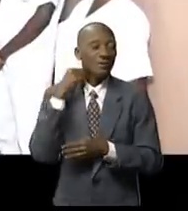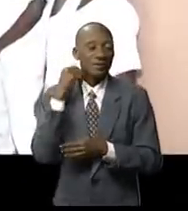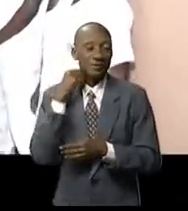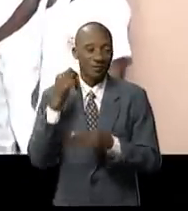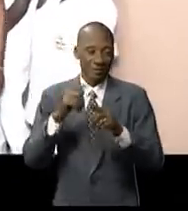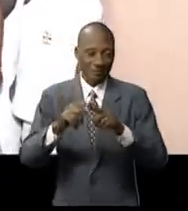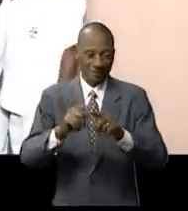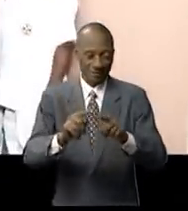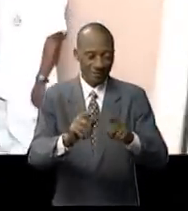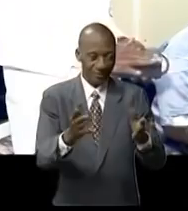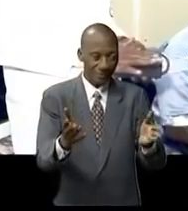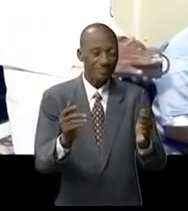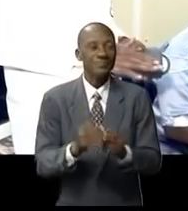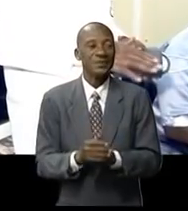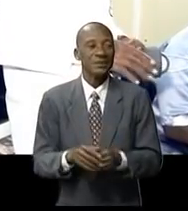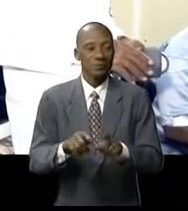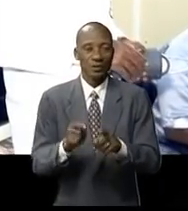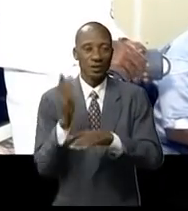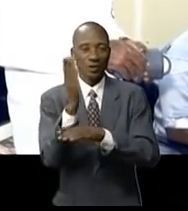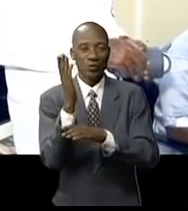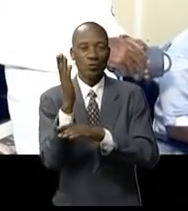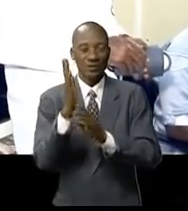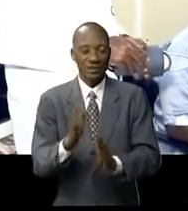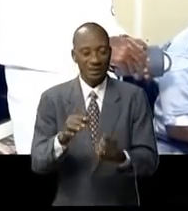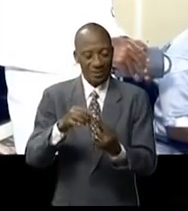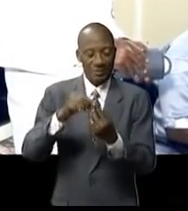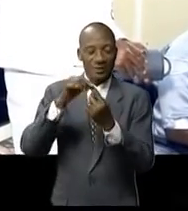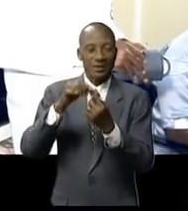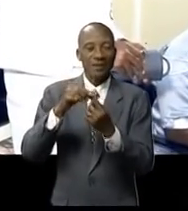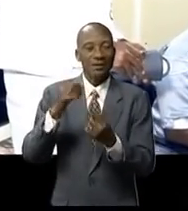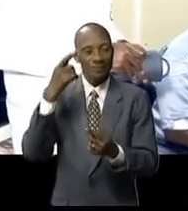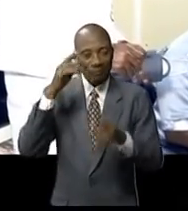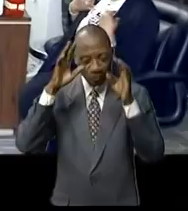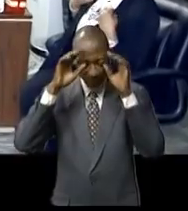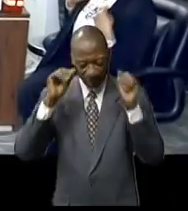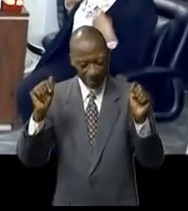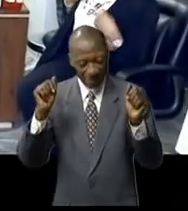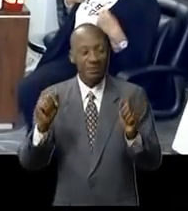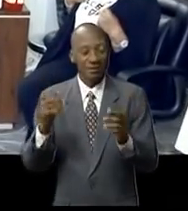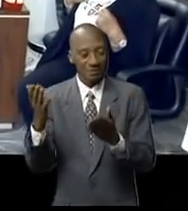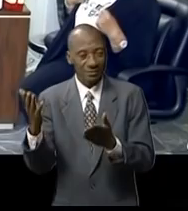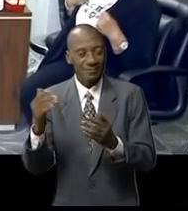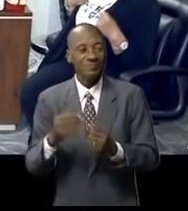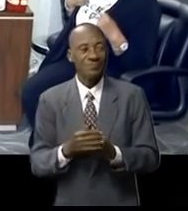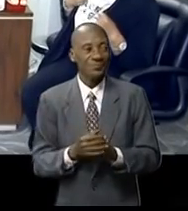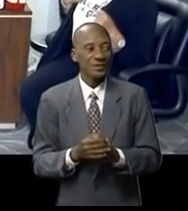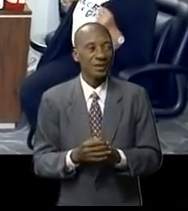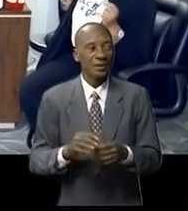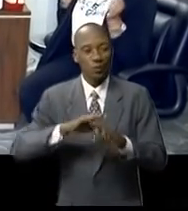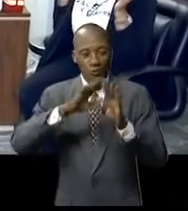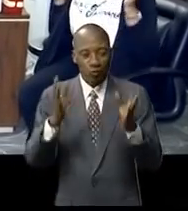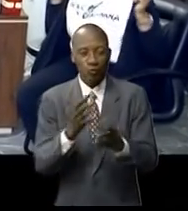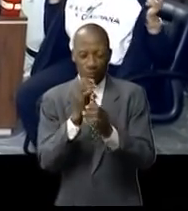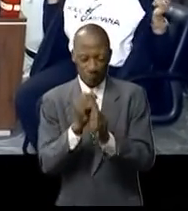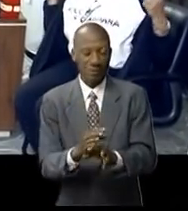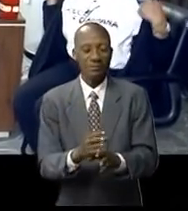et prévention, ainsi que le conseiller spécial du chef de l'État chargé de la couverture maladie universelle, avaient pris toutes les dispositions pour